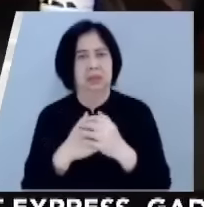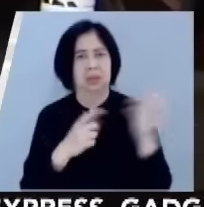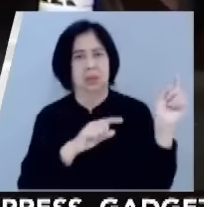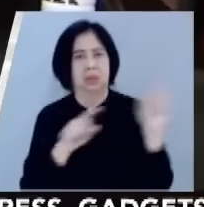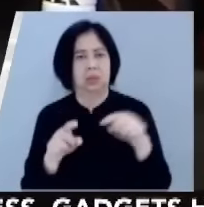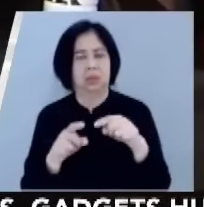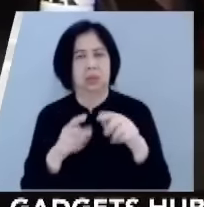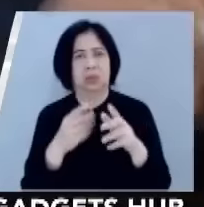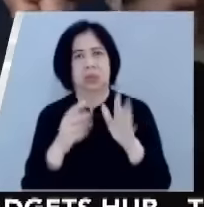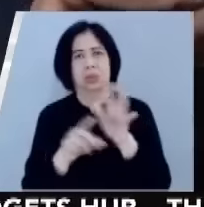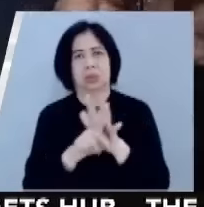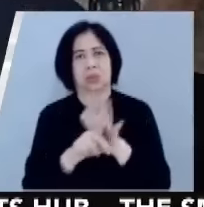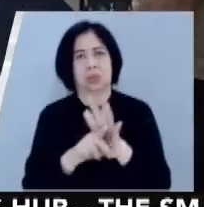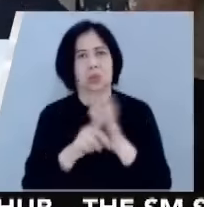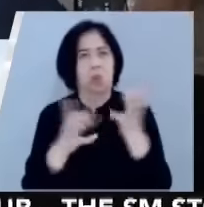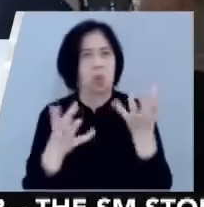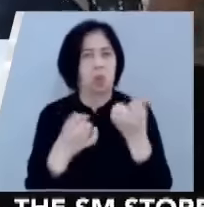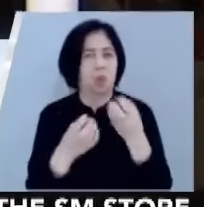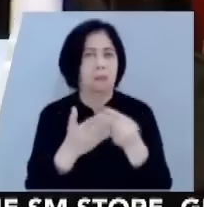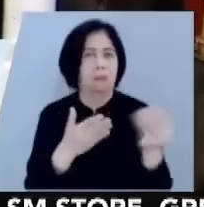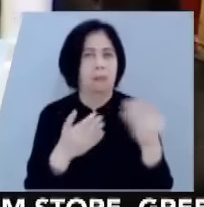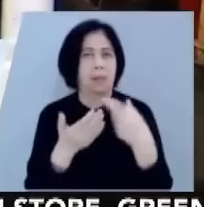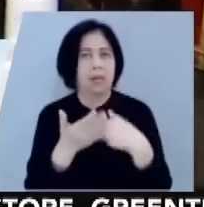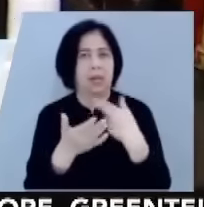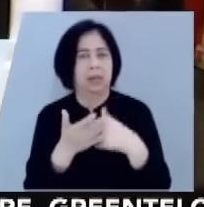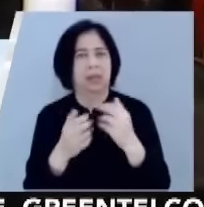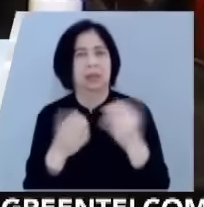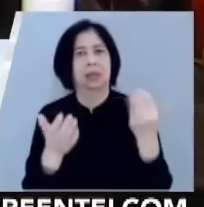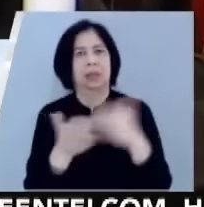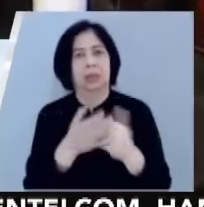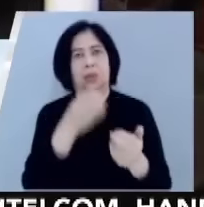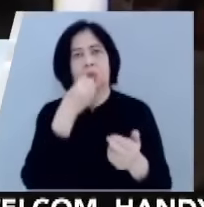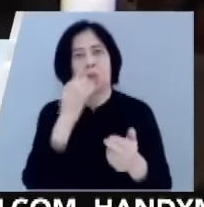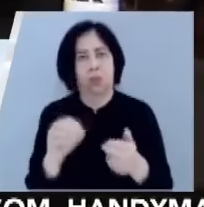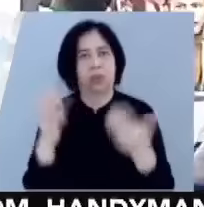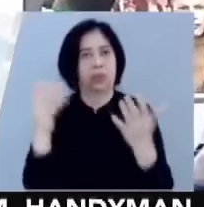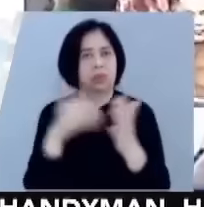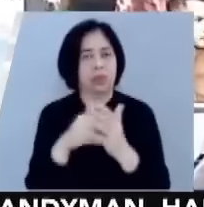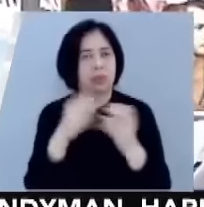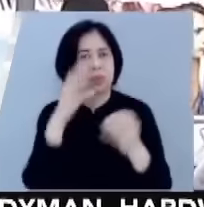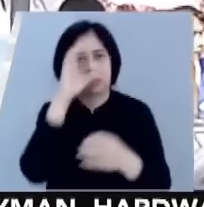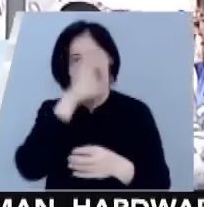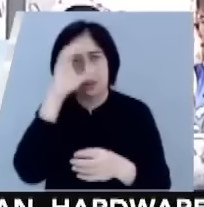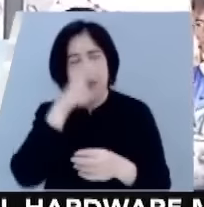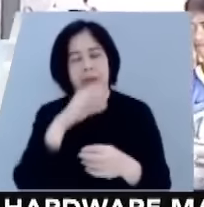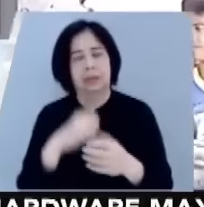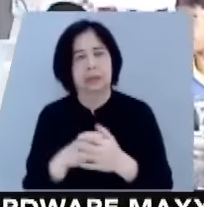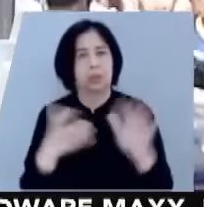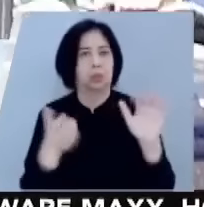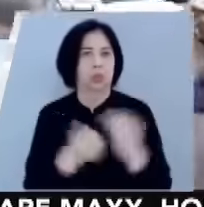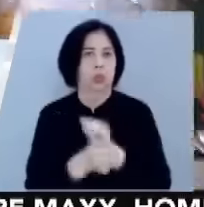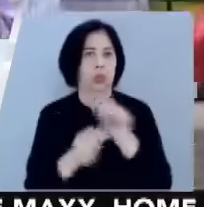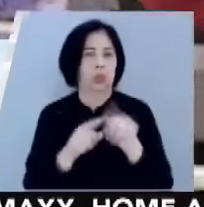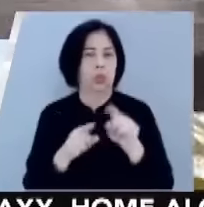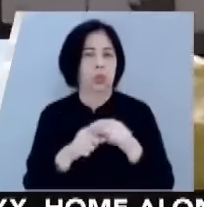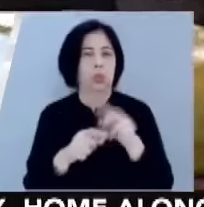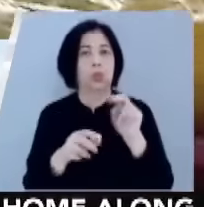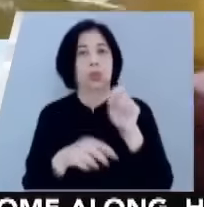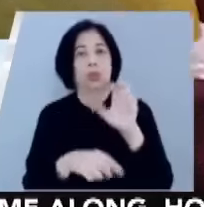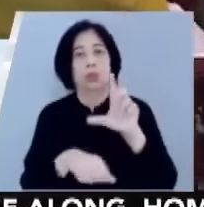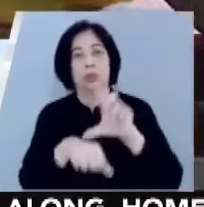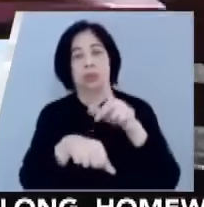na gustong makabili ng bigas, nag-order po ulit kasi ang dami pong naghahanap po. Sold out rin sa New Las Piñas Public Market